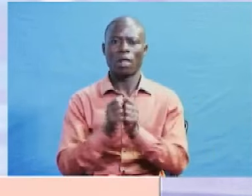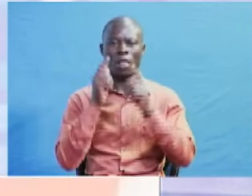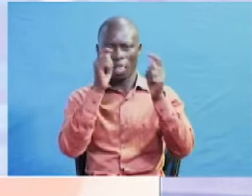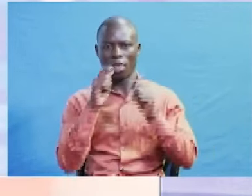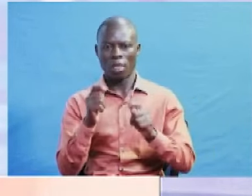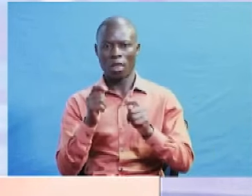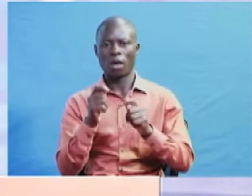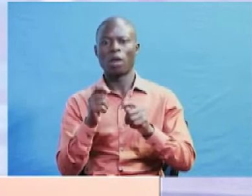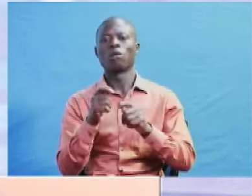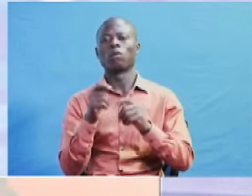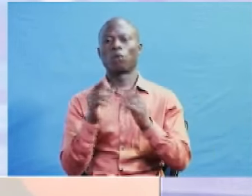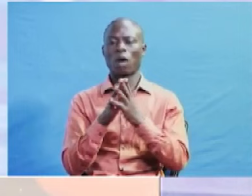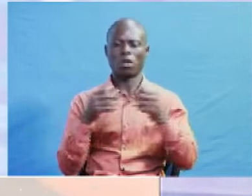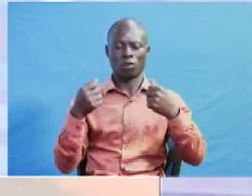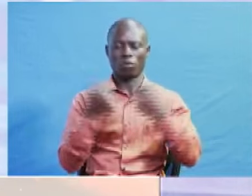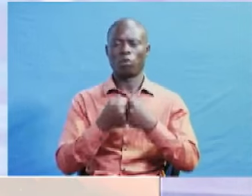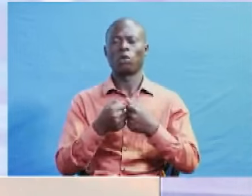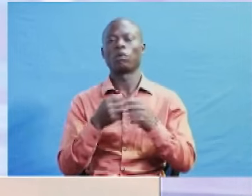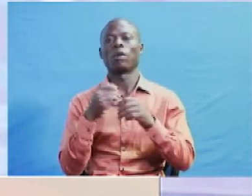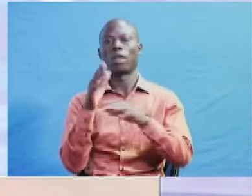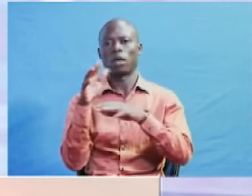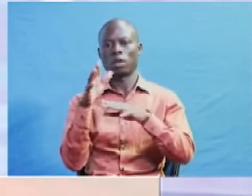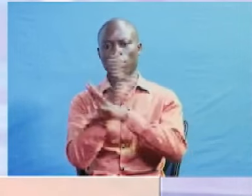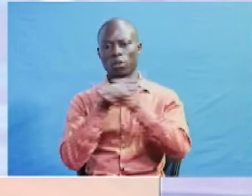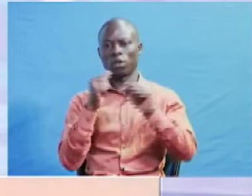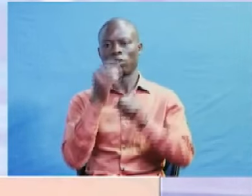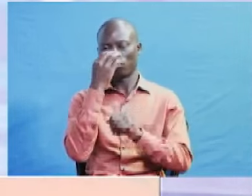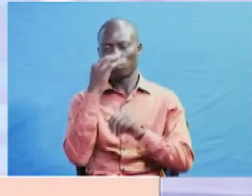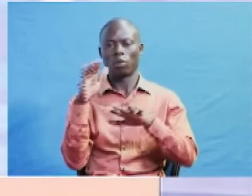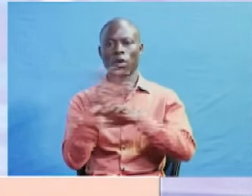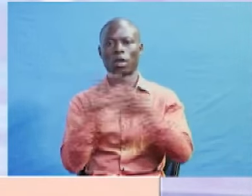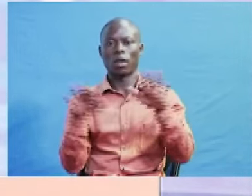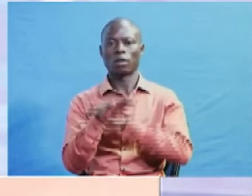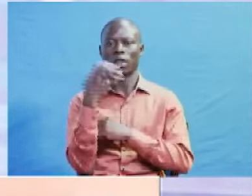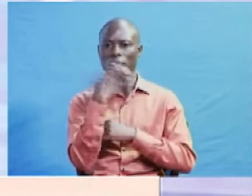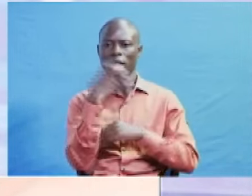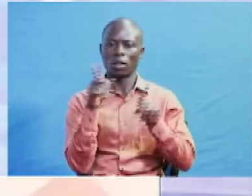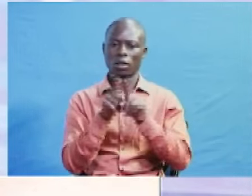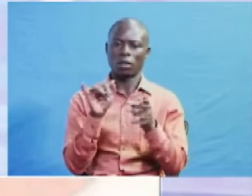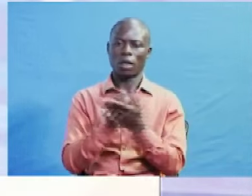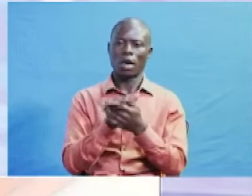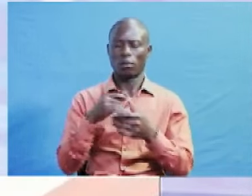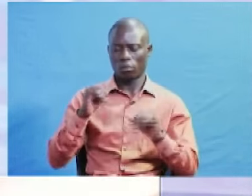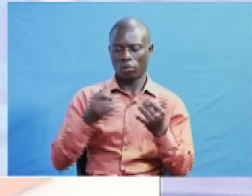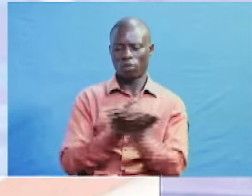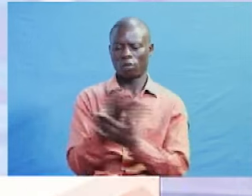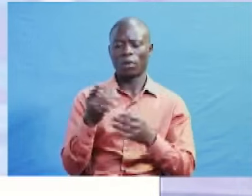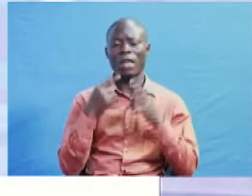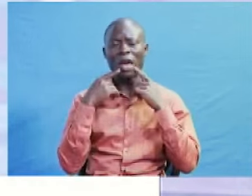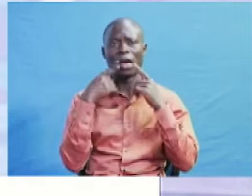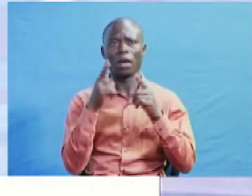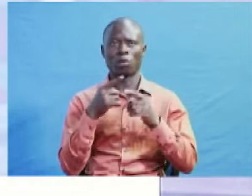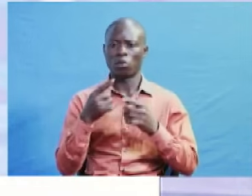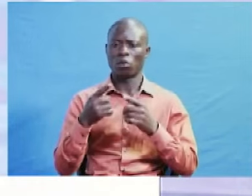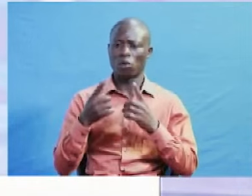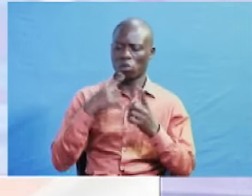naibu wake Gachagua kushinikiza kusitisha maandamano. Katika mitandao ya kijamii vile vile wametaka mazungumzo na